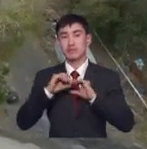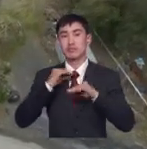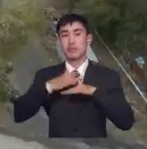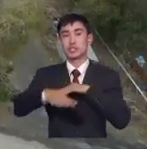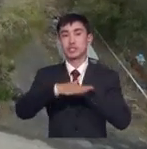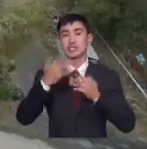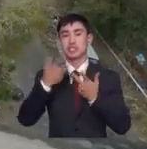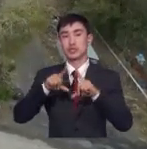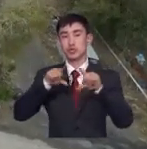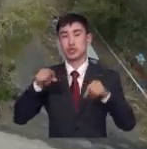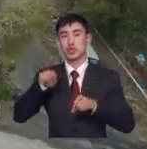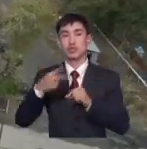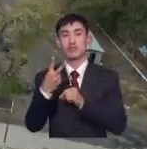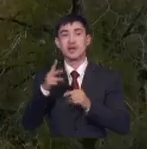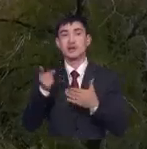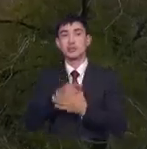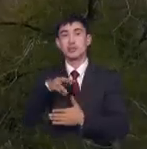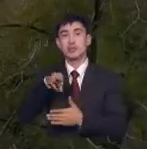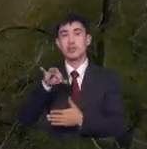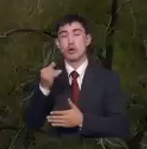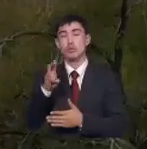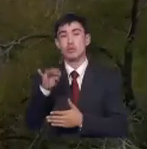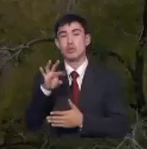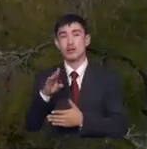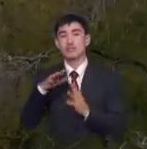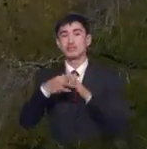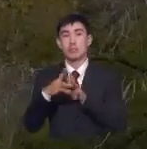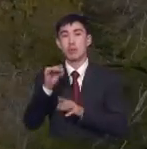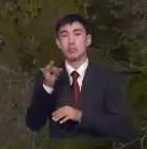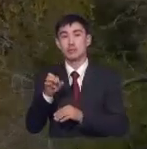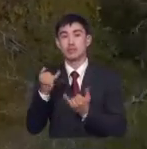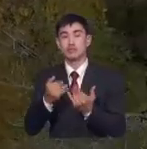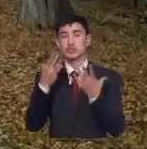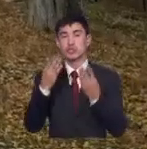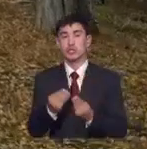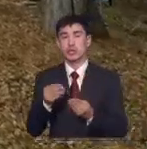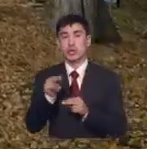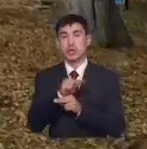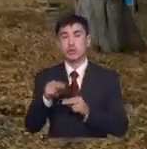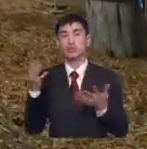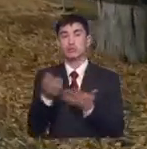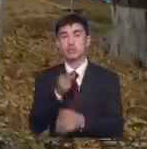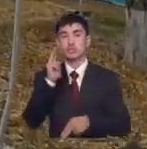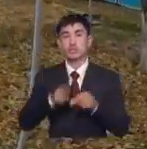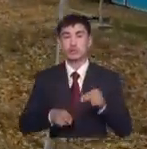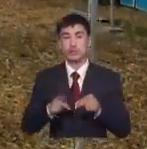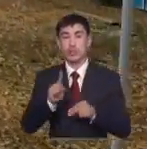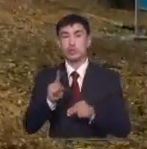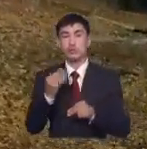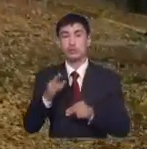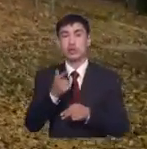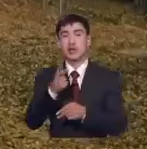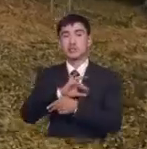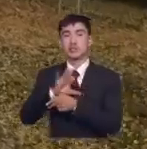площадки средней школы номер 2 имени медиу бая курманова в селе балпык на сегодняшний день ремонт успешно завершён что касается